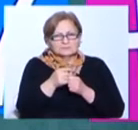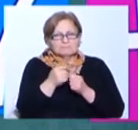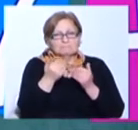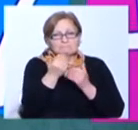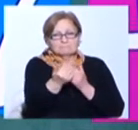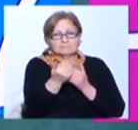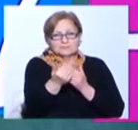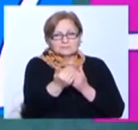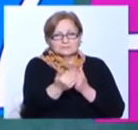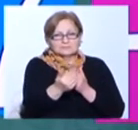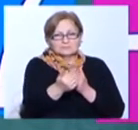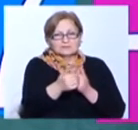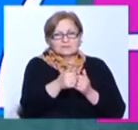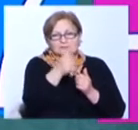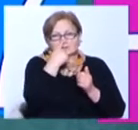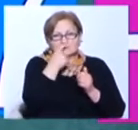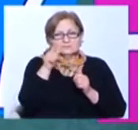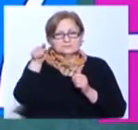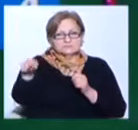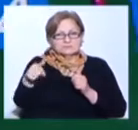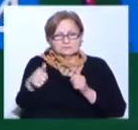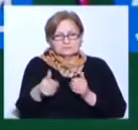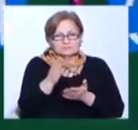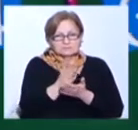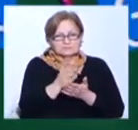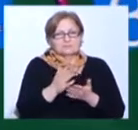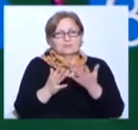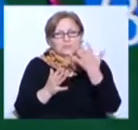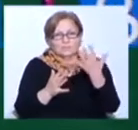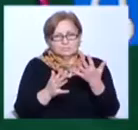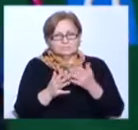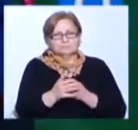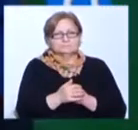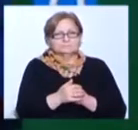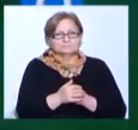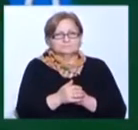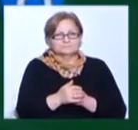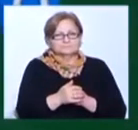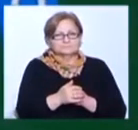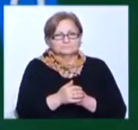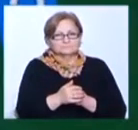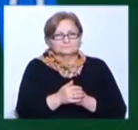მისი წინა რიცხვი არის 5